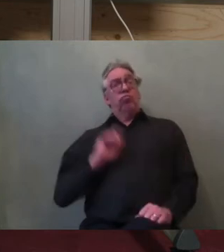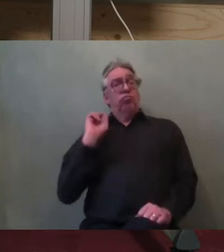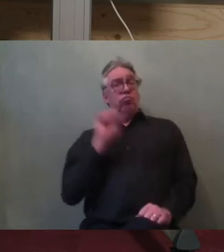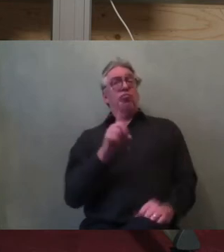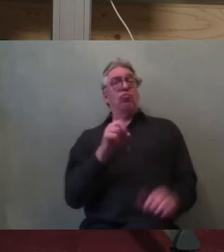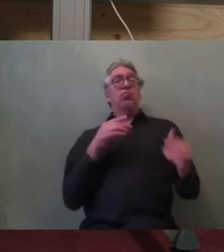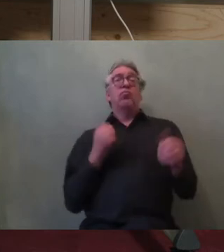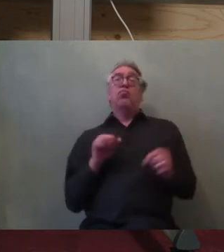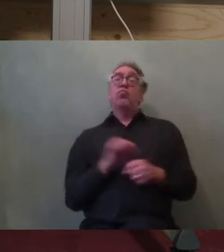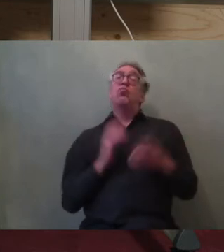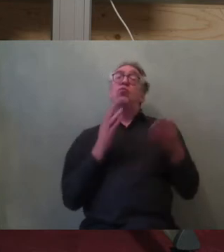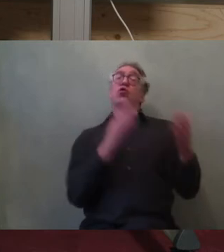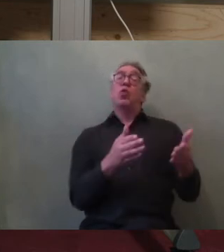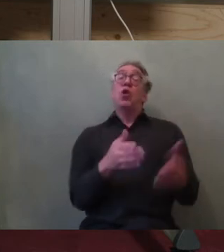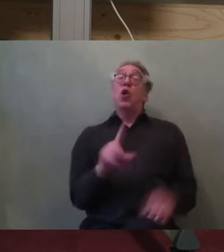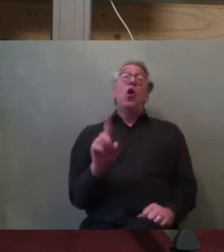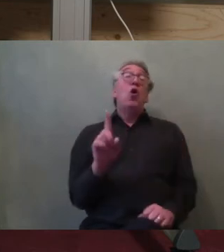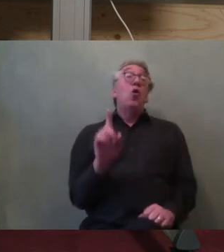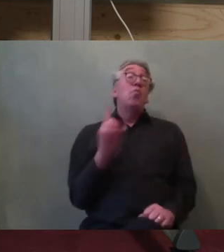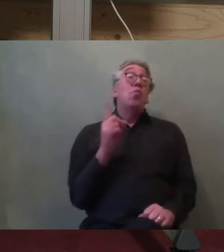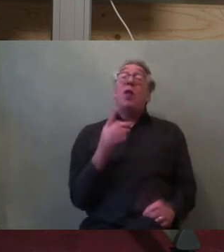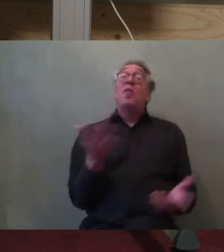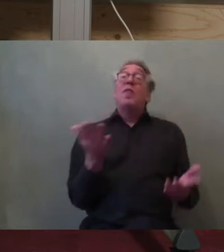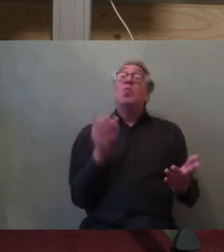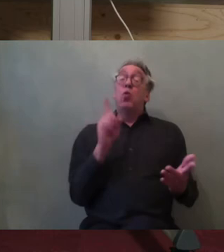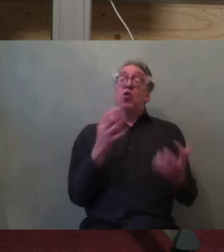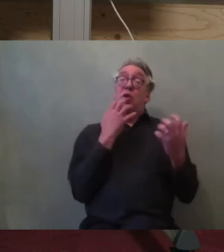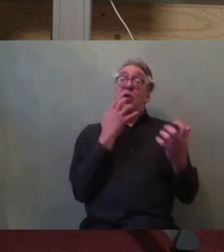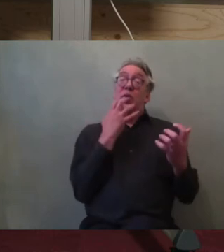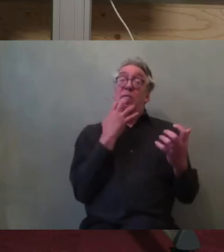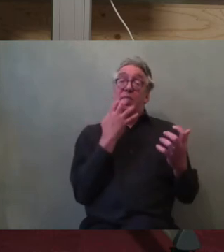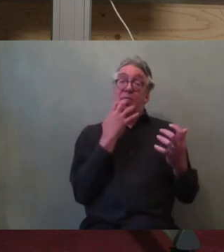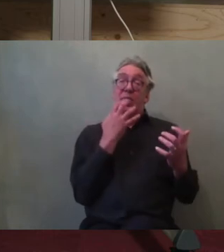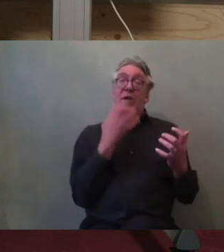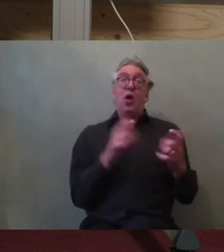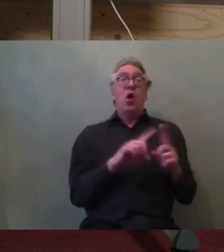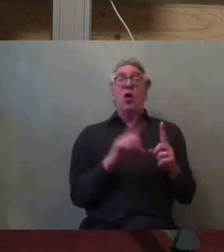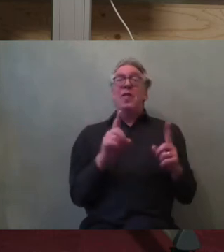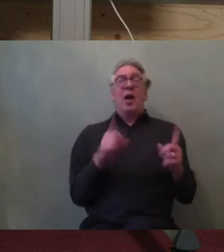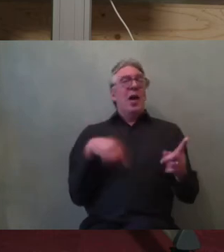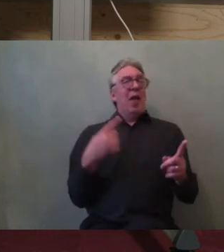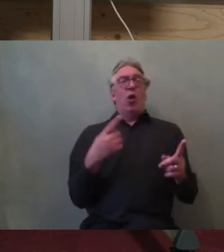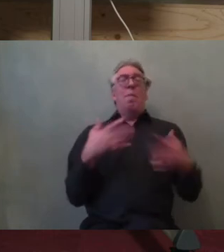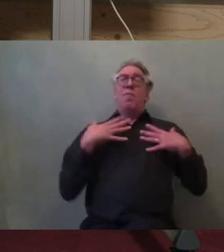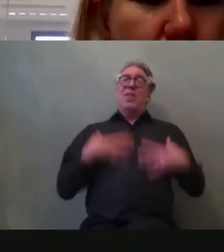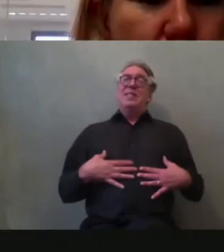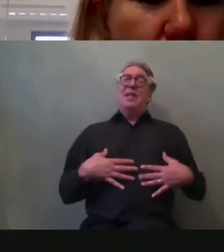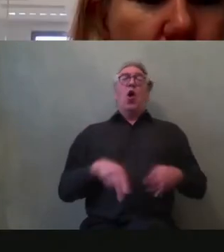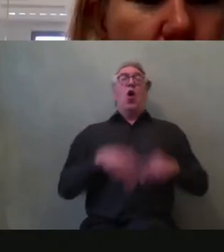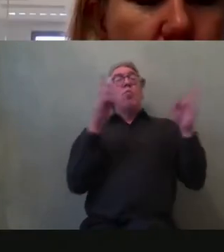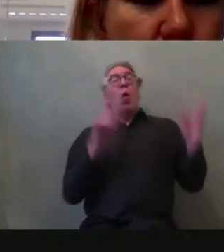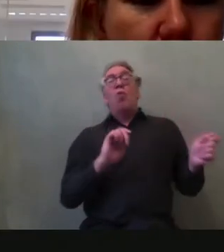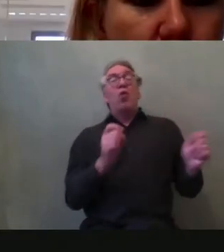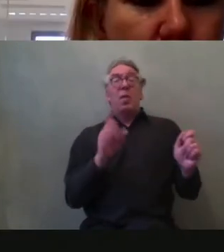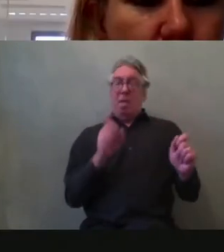mensen kunnen verwachten. Het gaat daarbij dus niet om fysieke veranderingen aan de culturele instelling, maar meer duidelijkheid waardoor je mensen een